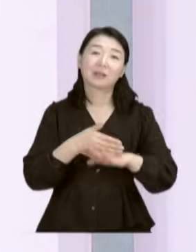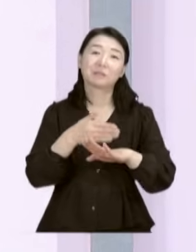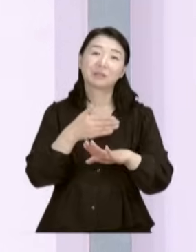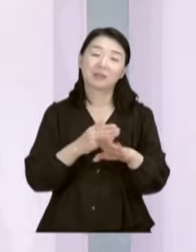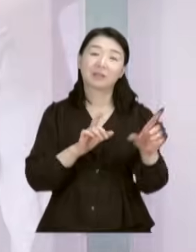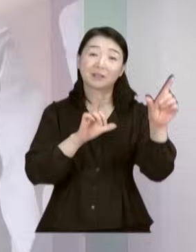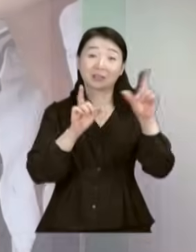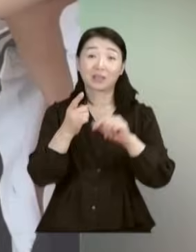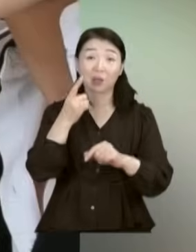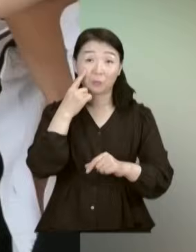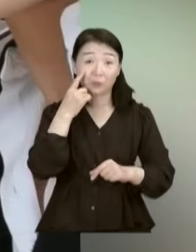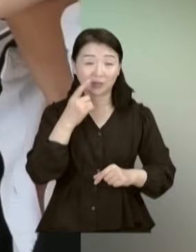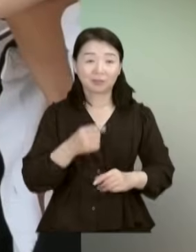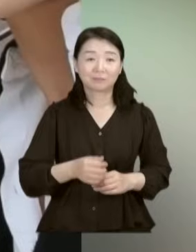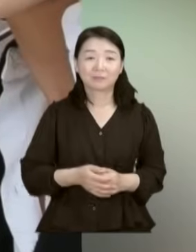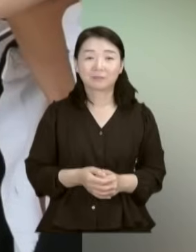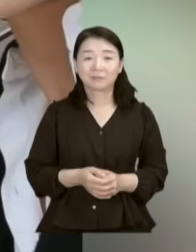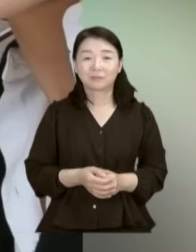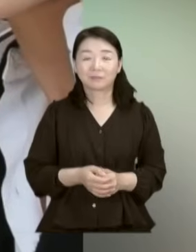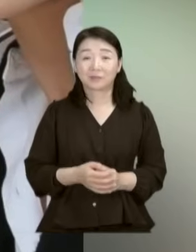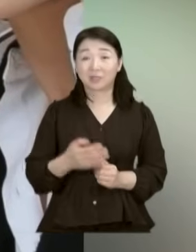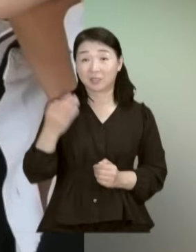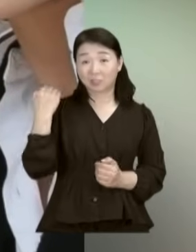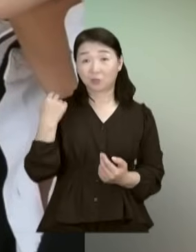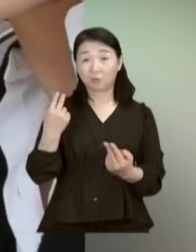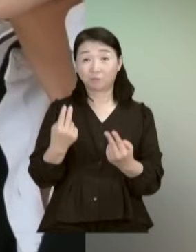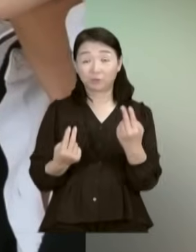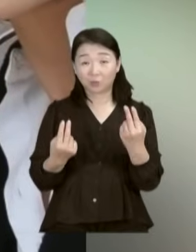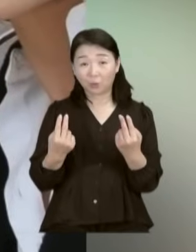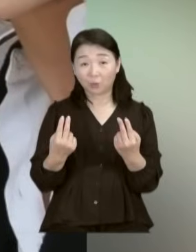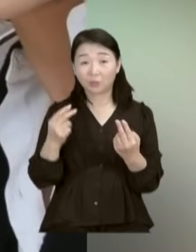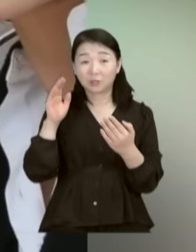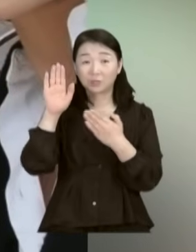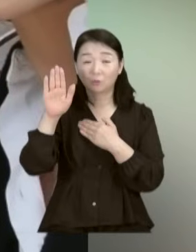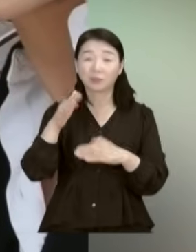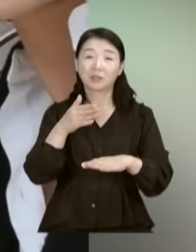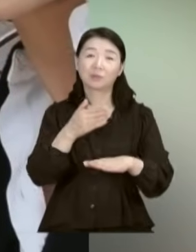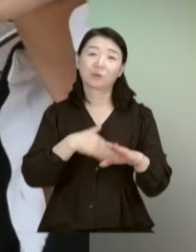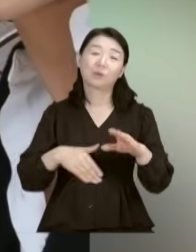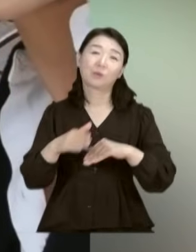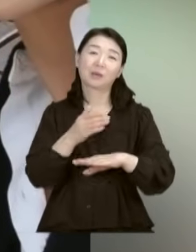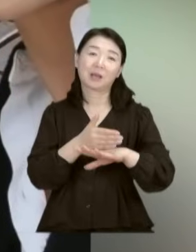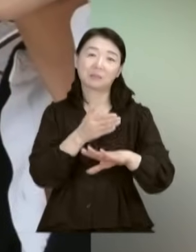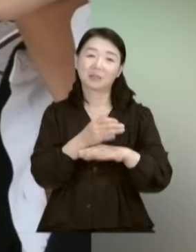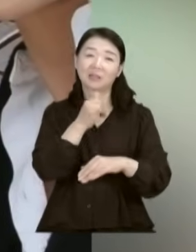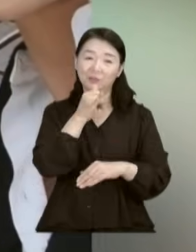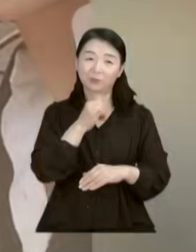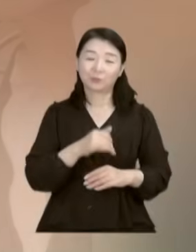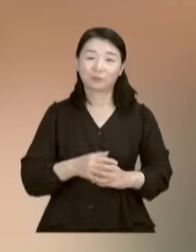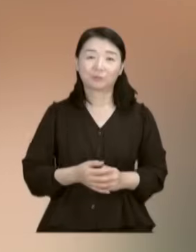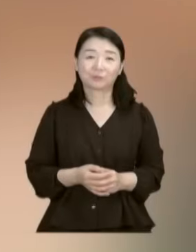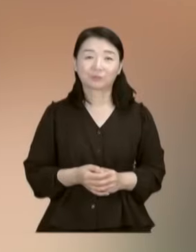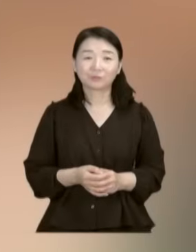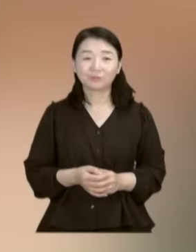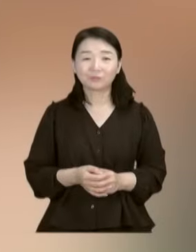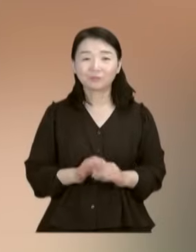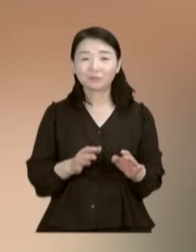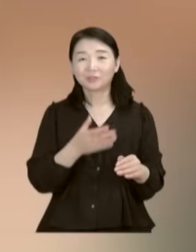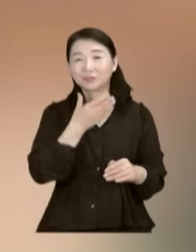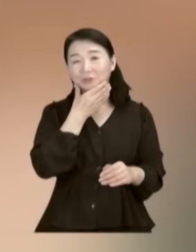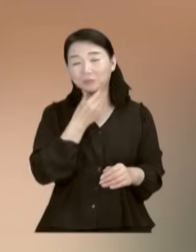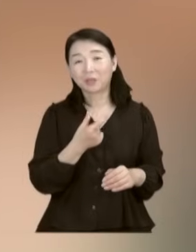더 감사하게 살자 그래서 오히려 이전보다 이후에 더 감사하게 된 거 같아요 그냥 그래서 더